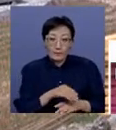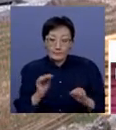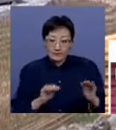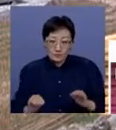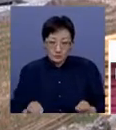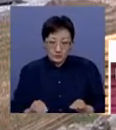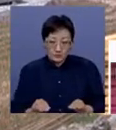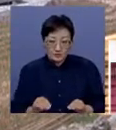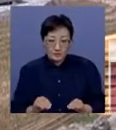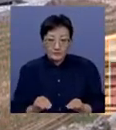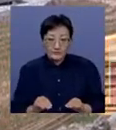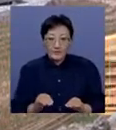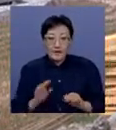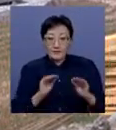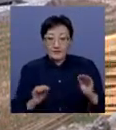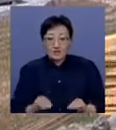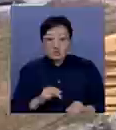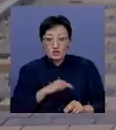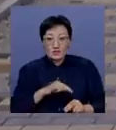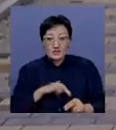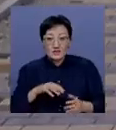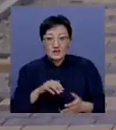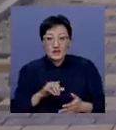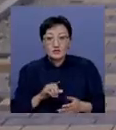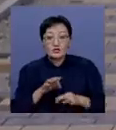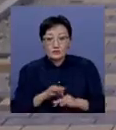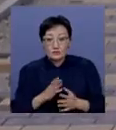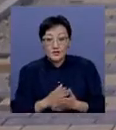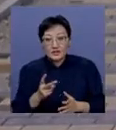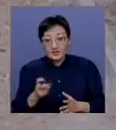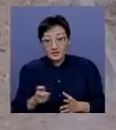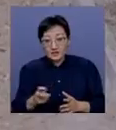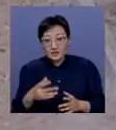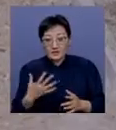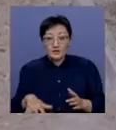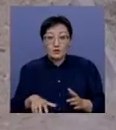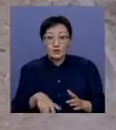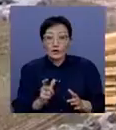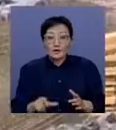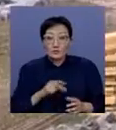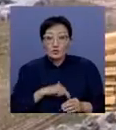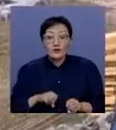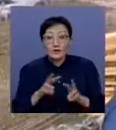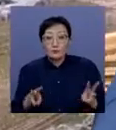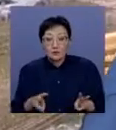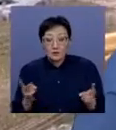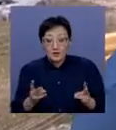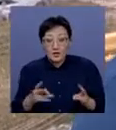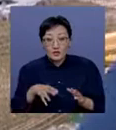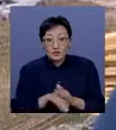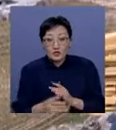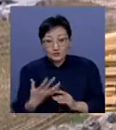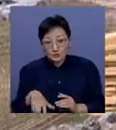благоустройство дейді. Абаттандыру жұмыстарымен айналысудамыз. 250 адамды жұмыспен қамту керек. Соның ішінде 50